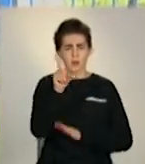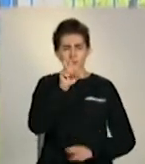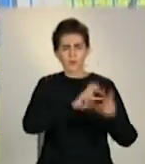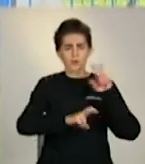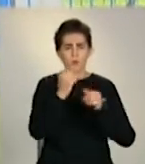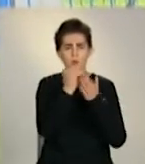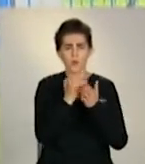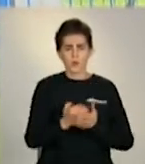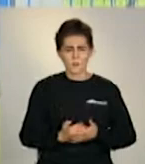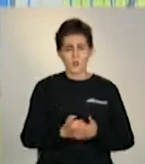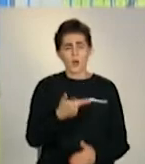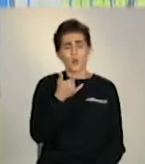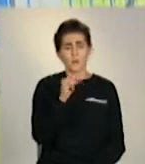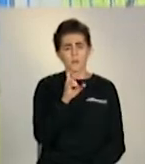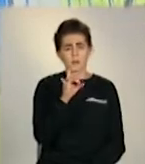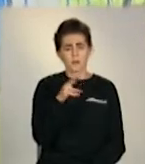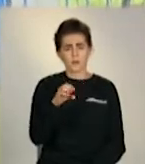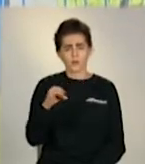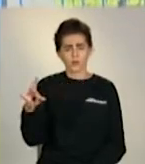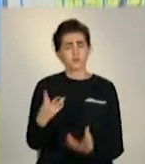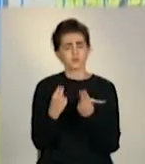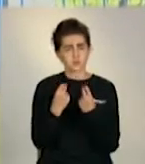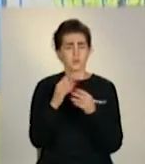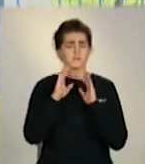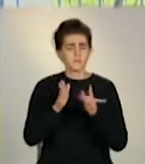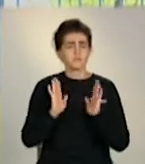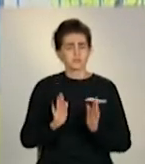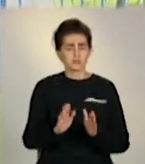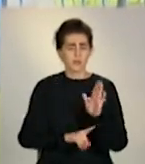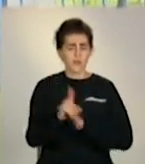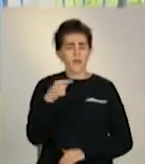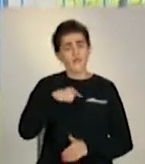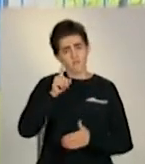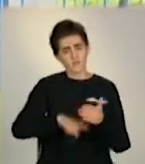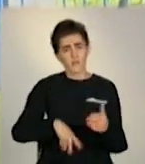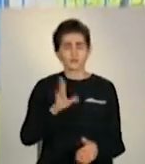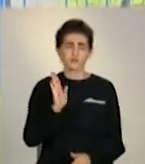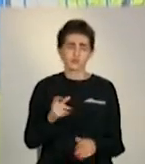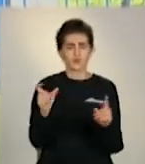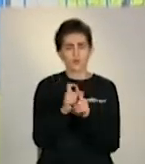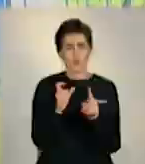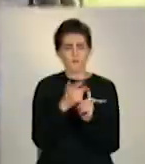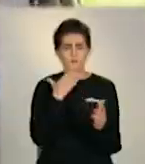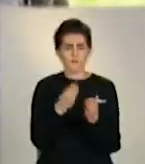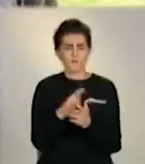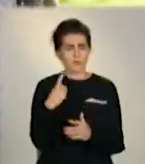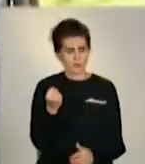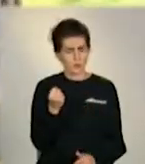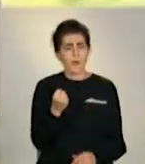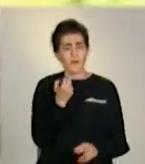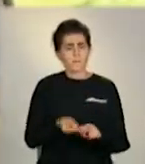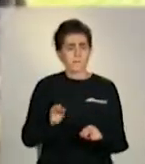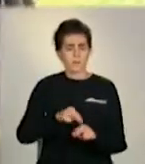програму. Нам губернатор пообіцяв, що він запустить це. Ми віримо, що губернатор держить своє слово. Я хочу,